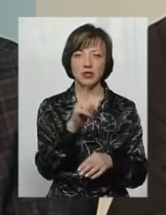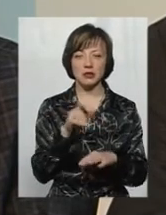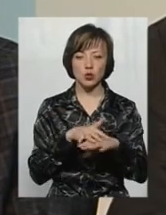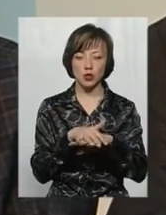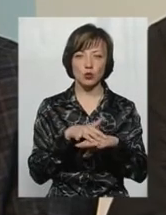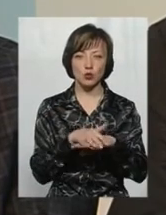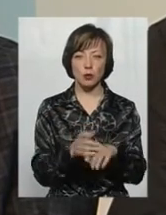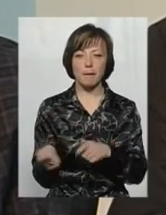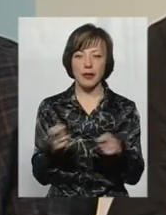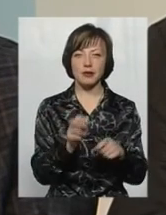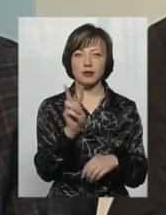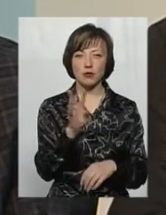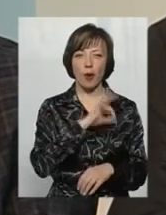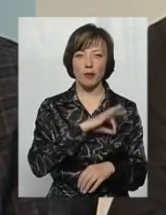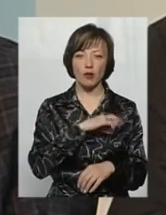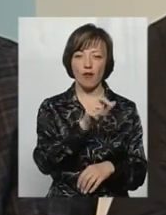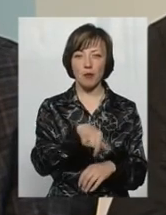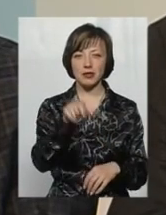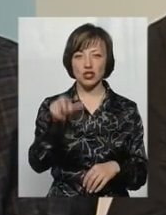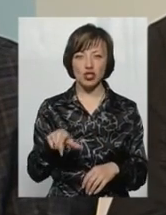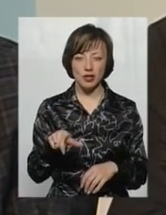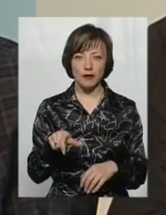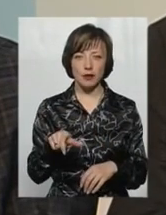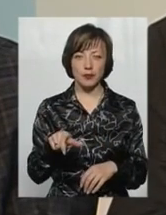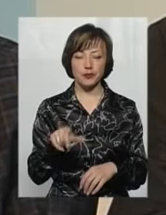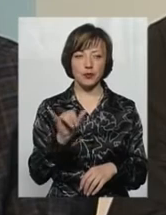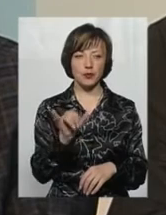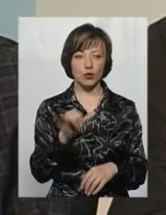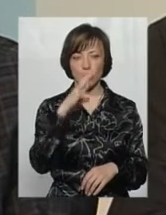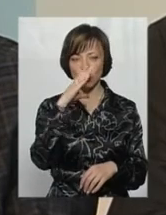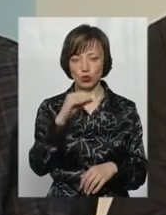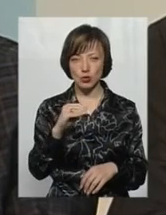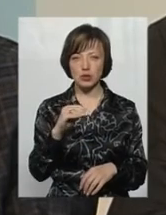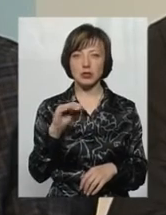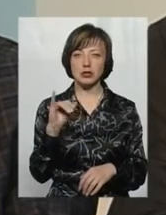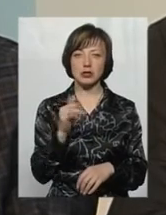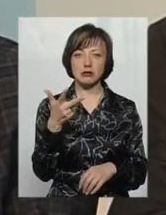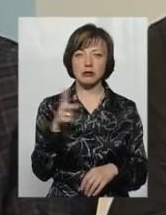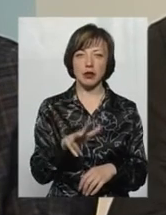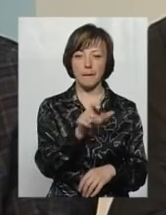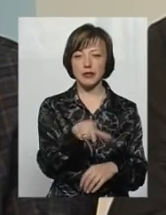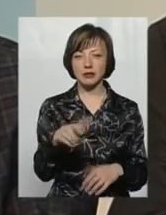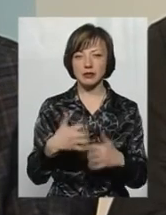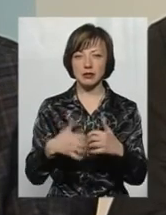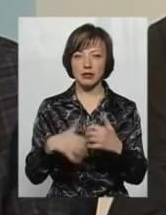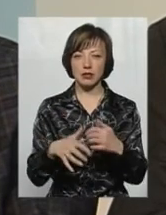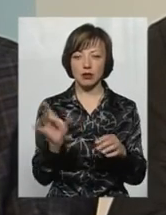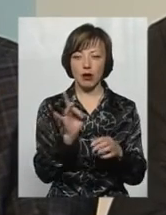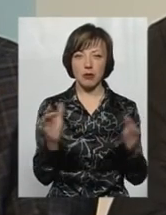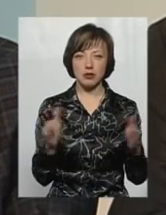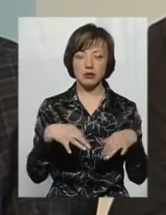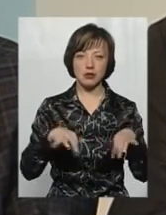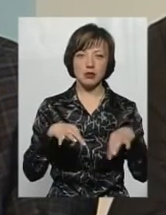розрахунку перевезення двох пільгових пасажирів в маршрутці, три пасажири в середньогабаритному транспорті і